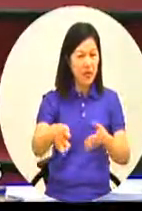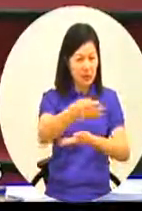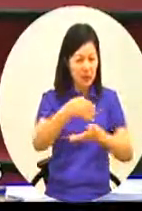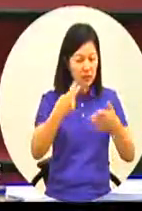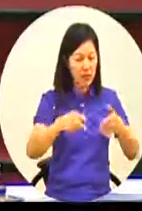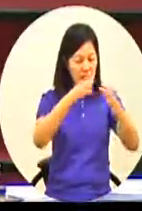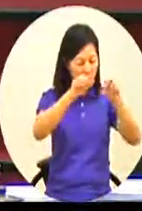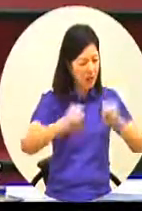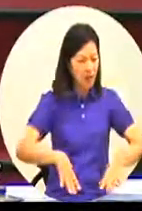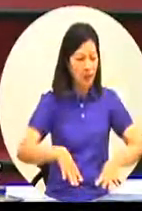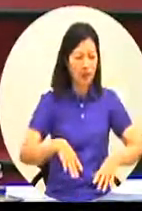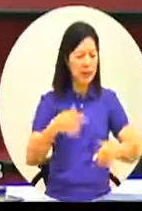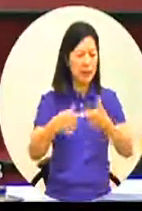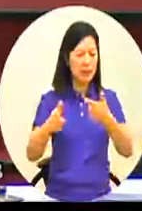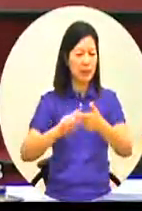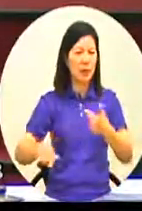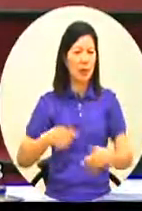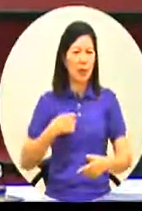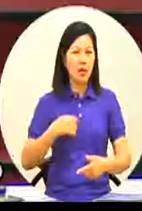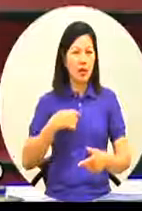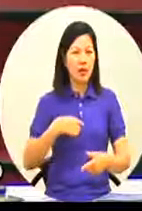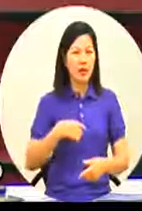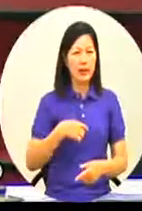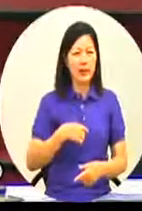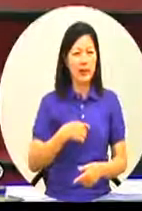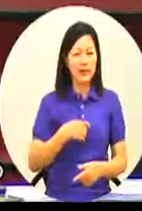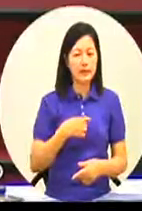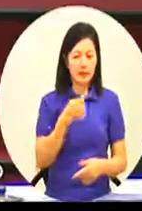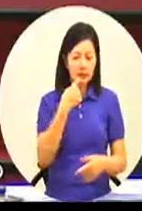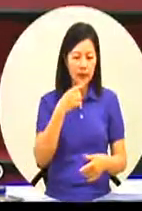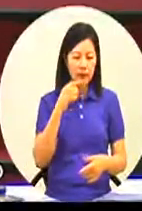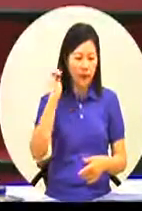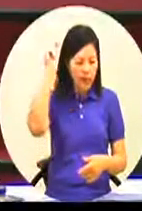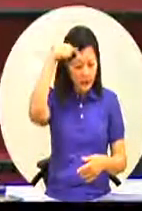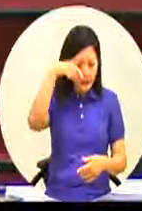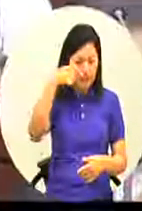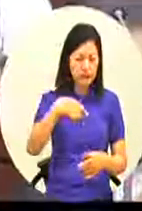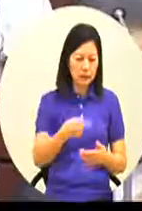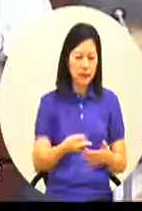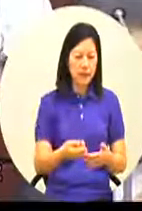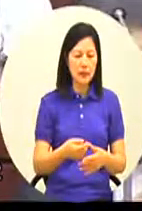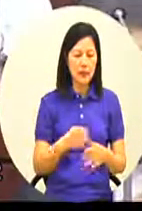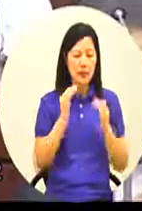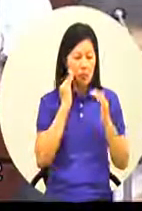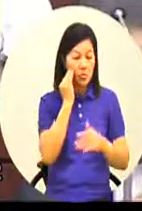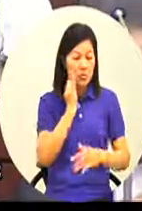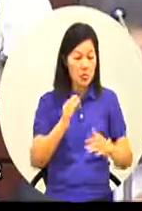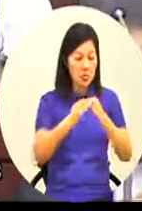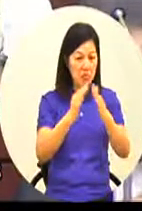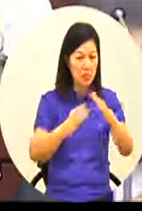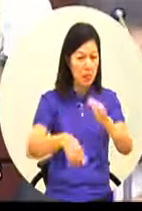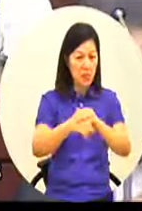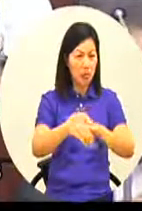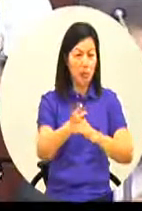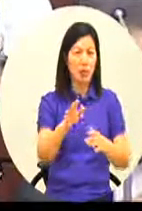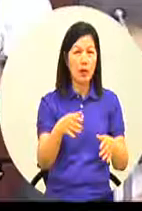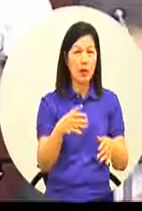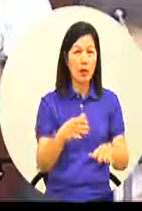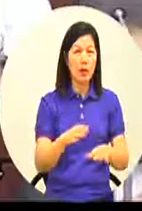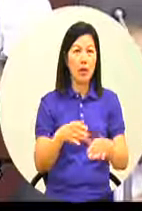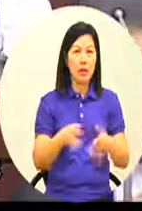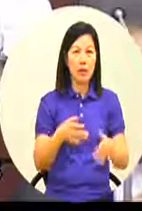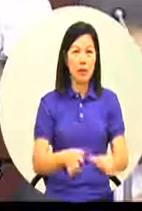咧，我唔乐意啦。我 这边报告这一点啦。那就不要违章就好了啊。 安怎？ 那个卖去违